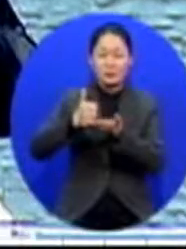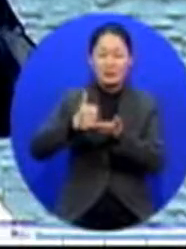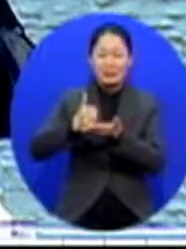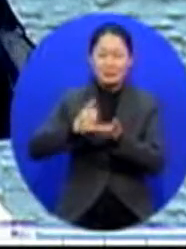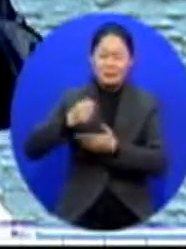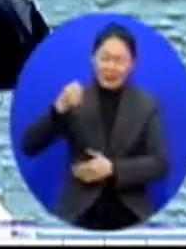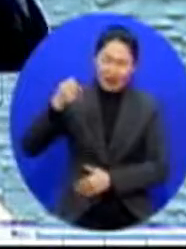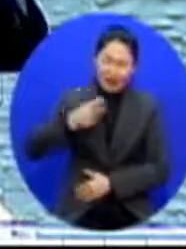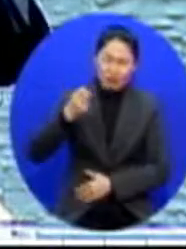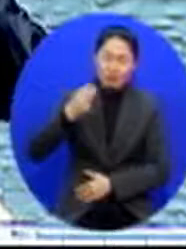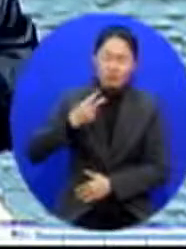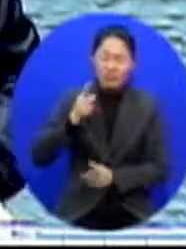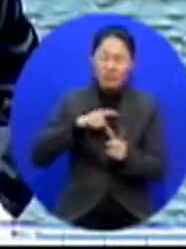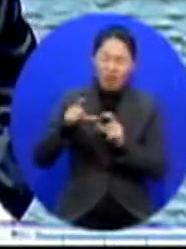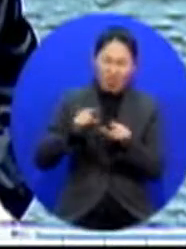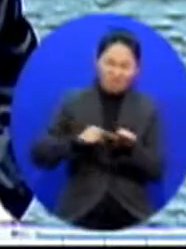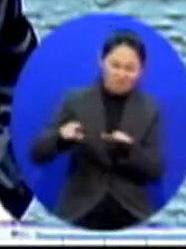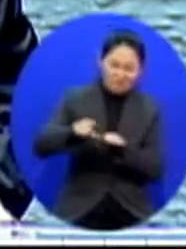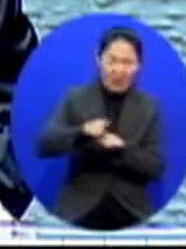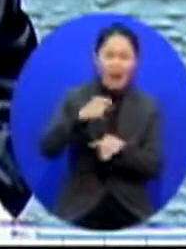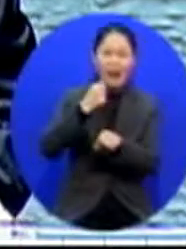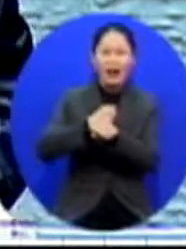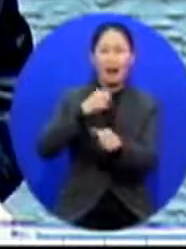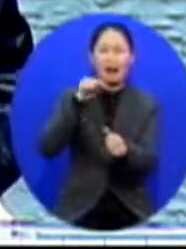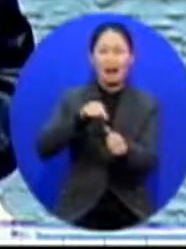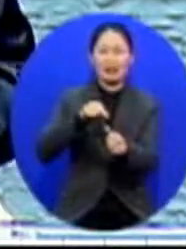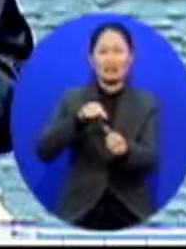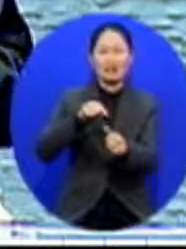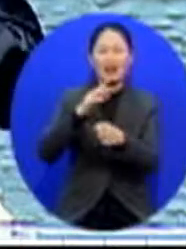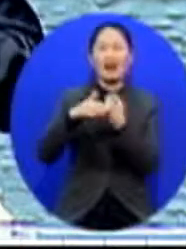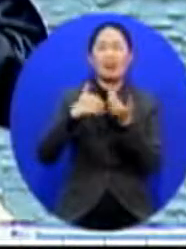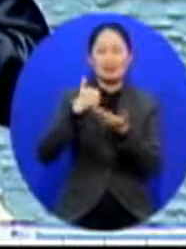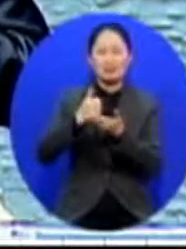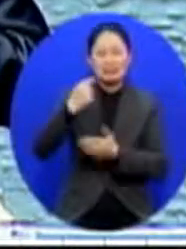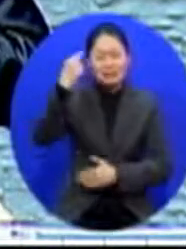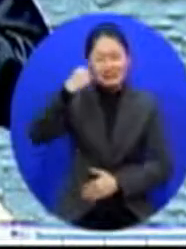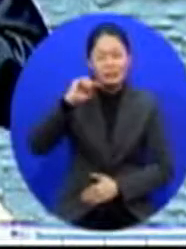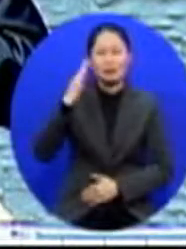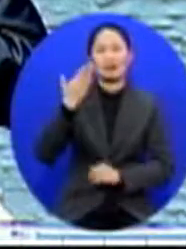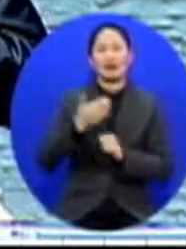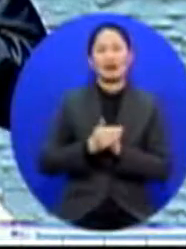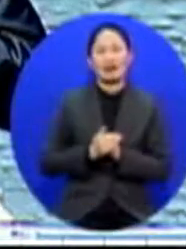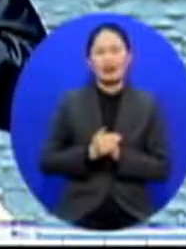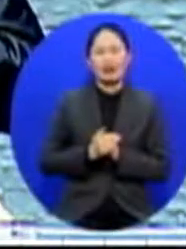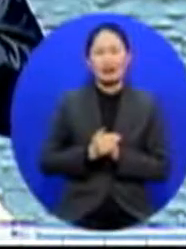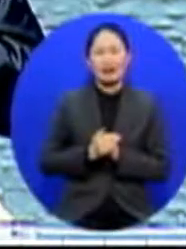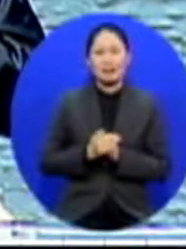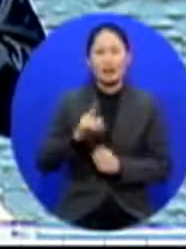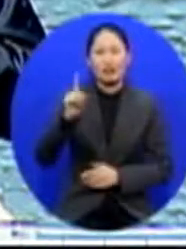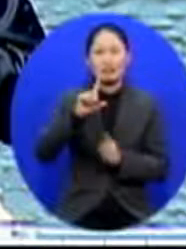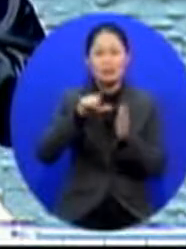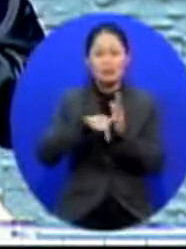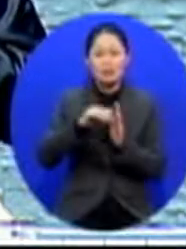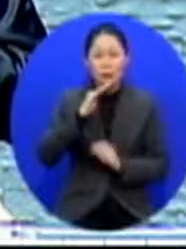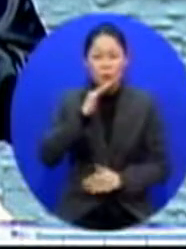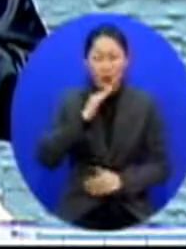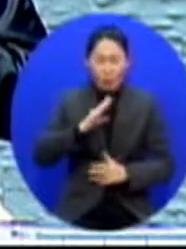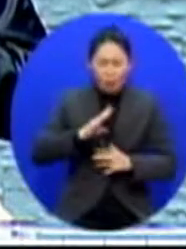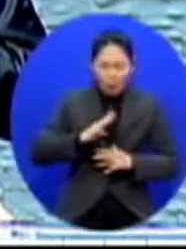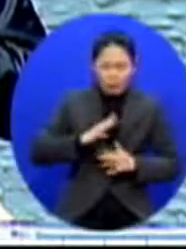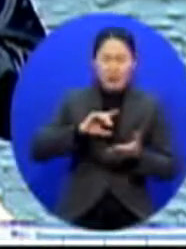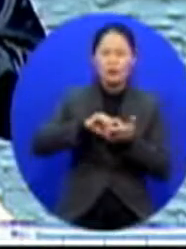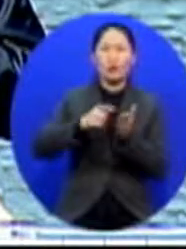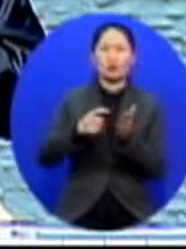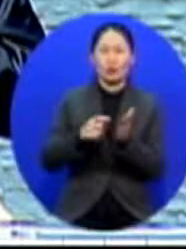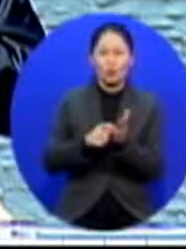더 나아가 라고 하신 않아요 그런 하나님으로 느껴집니다 그래서 어떤 때는 정말 겁이 날 정도